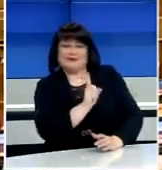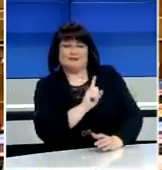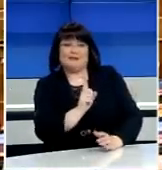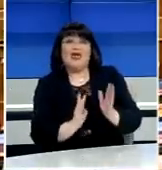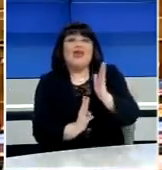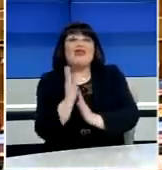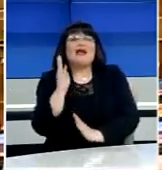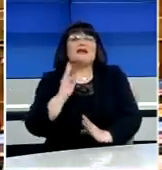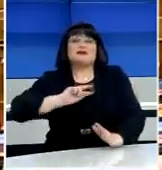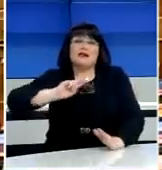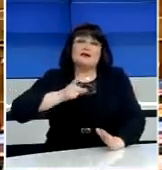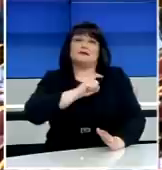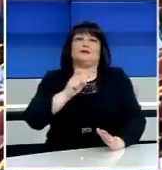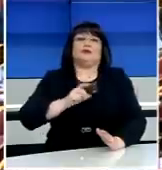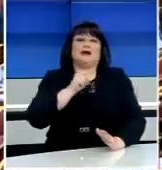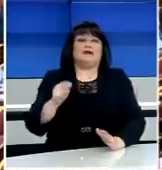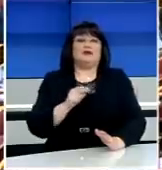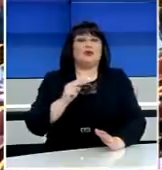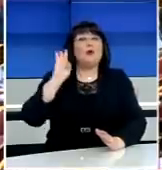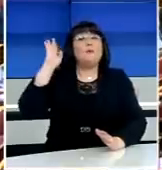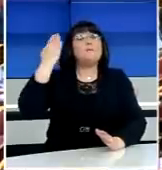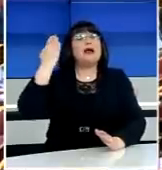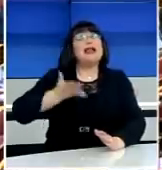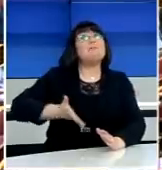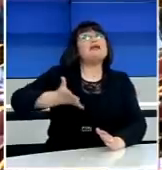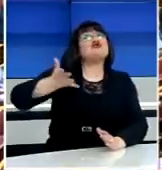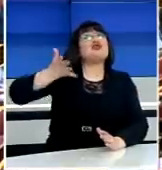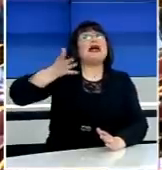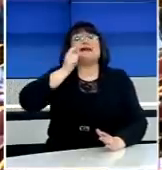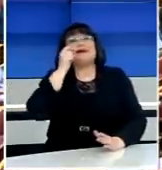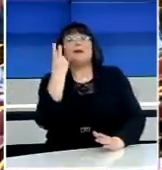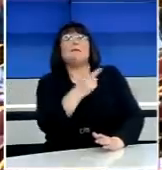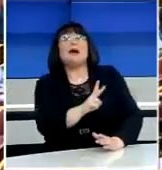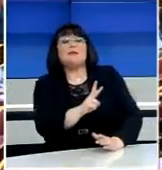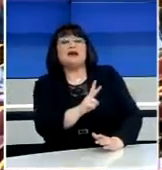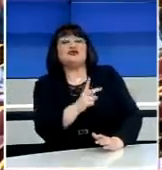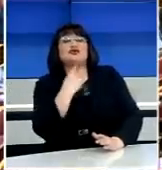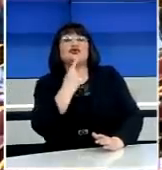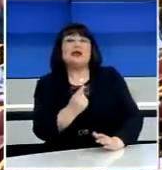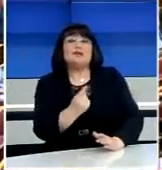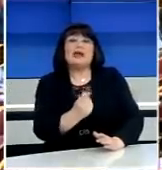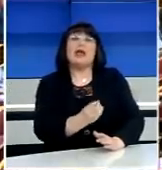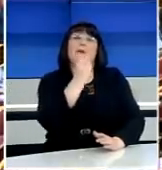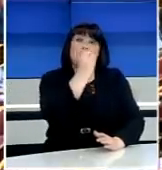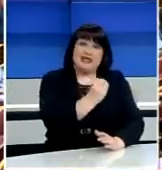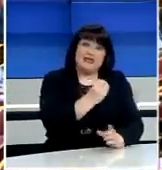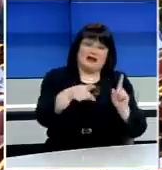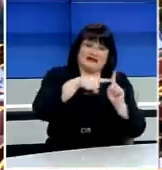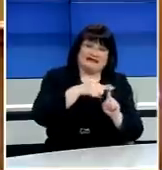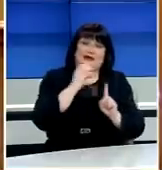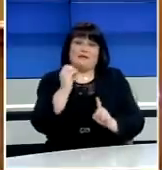Κάποτε ο συγχωρεμένος πατέρας σας κυβερνούσε, είχε βγει το αμίμητο 0 συν 0 ίσον 14. Τώρα εσείς